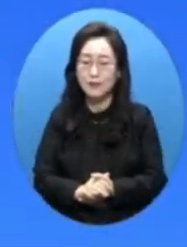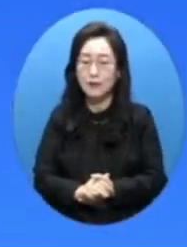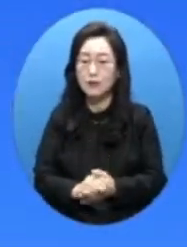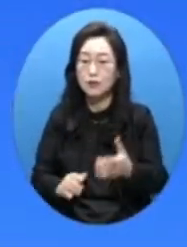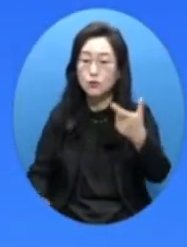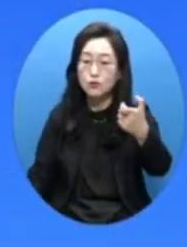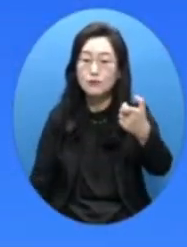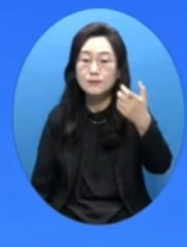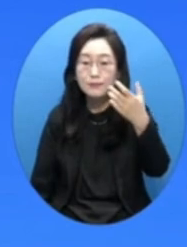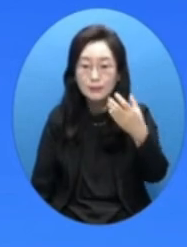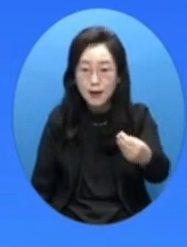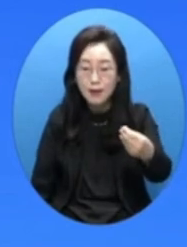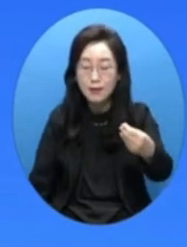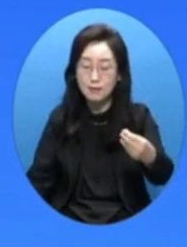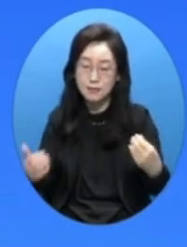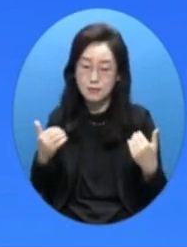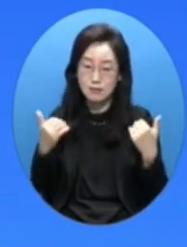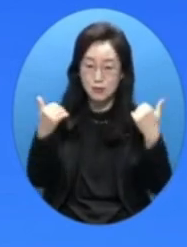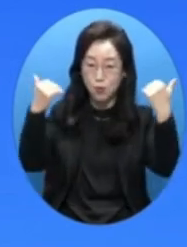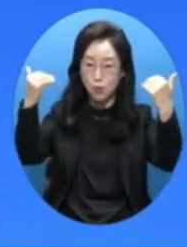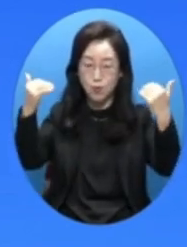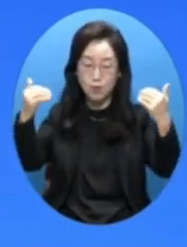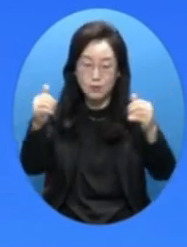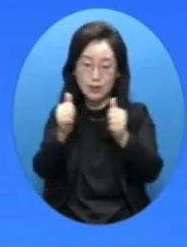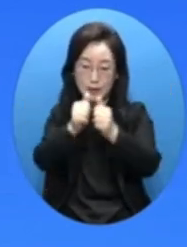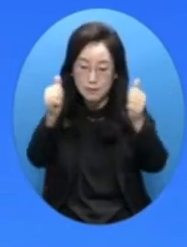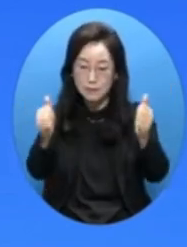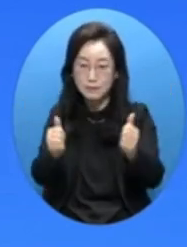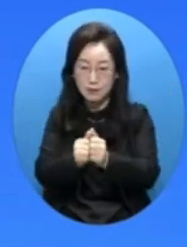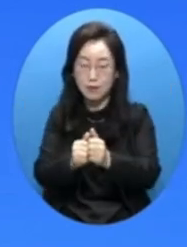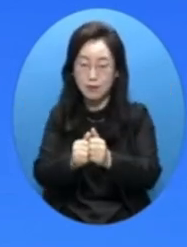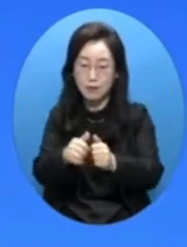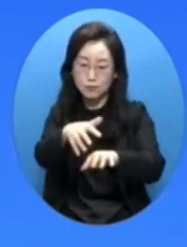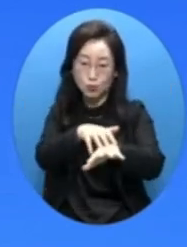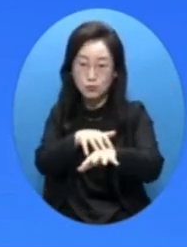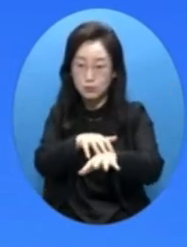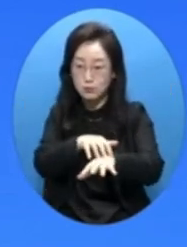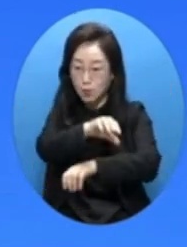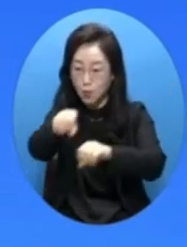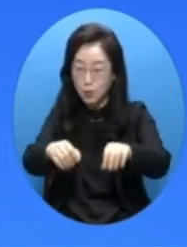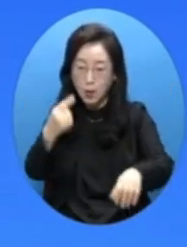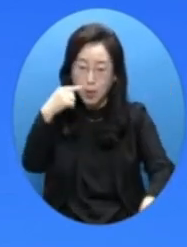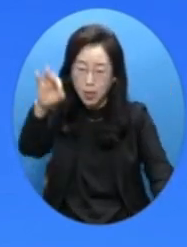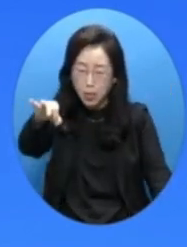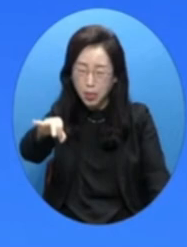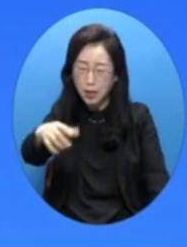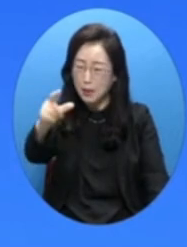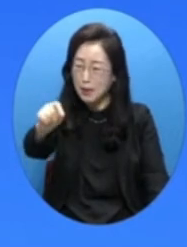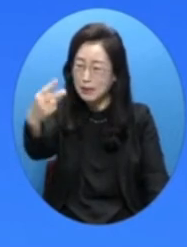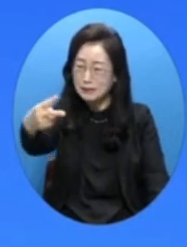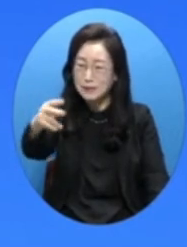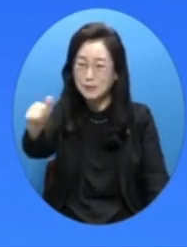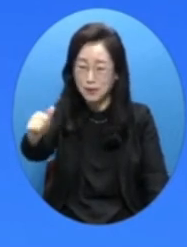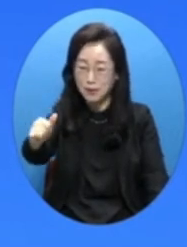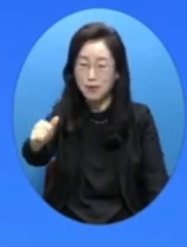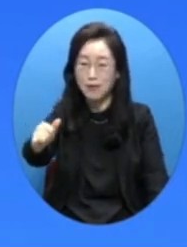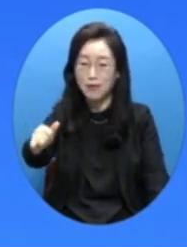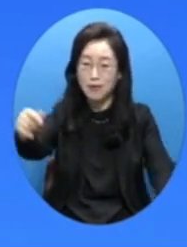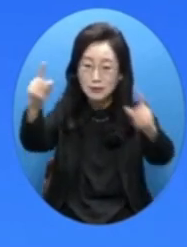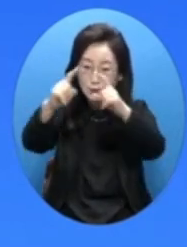60만 장정을 가진 이스라엘이 12,000명 밖에 없는이 조그만 성에